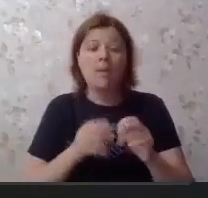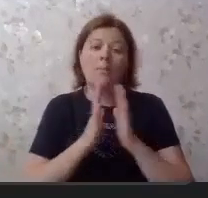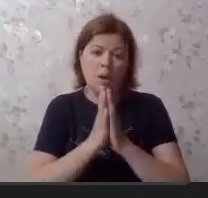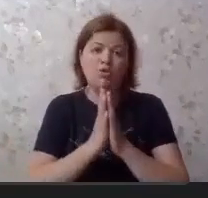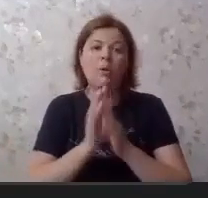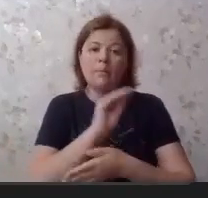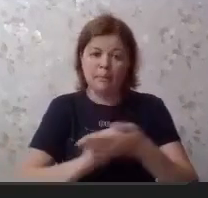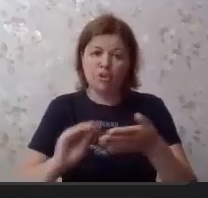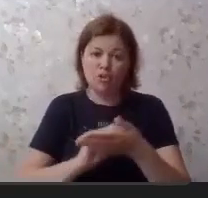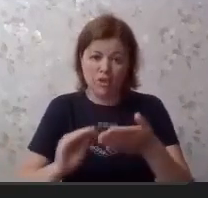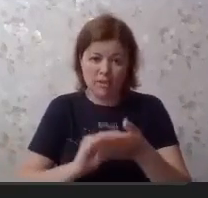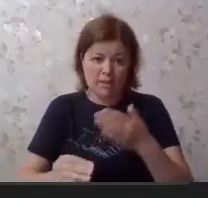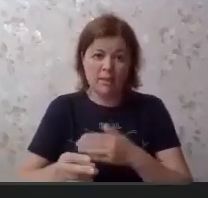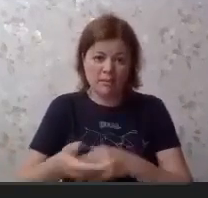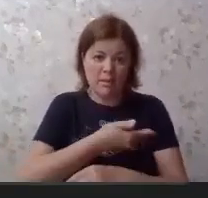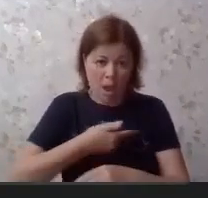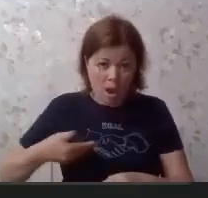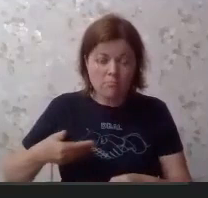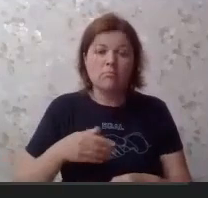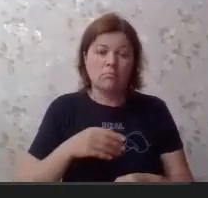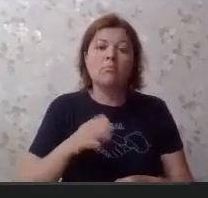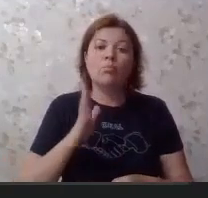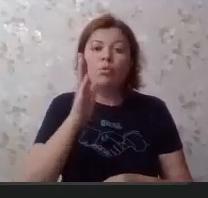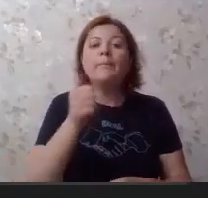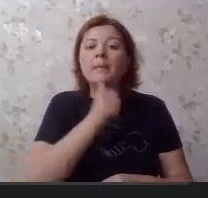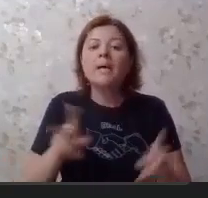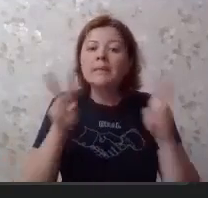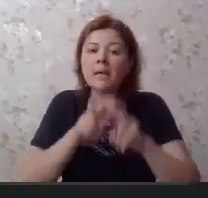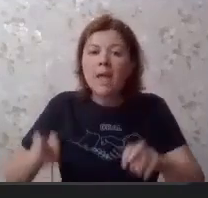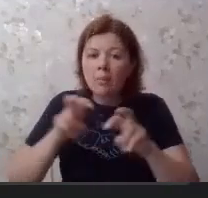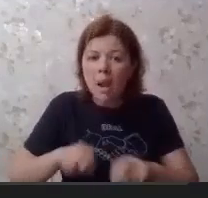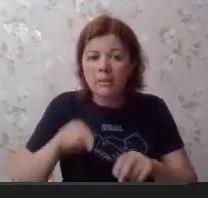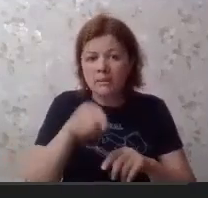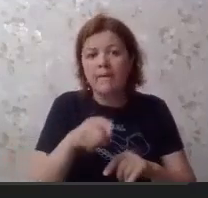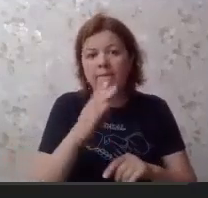будем пытаться разобраться, в чем именно проблема, и, соответственно,